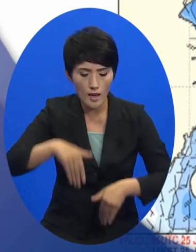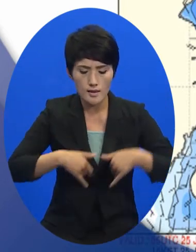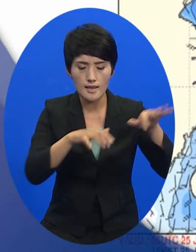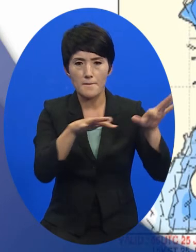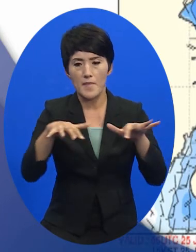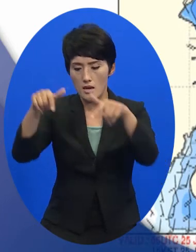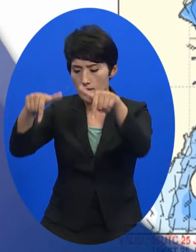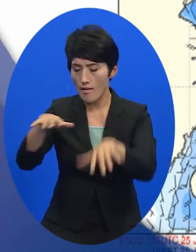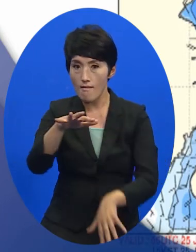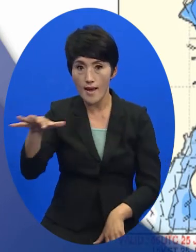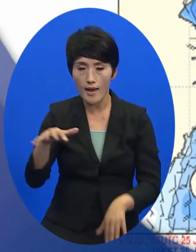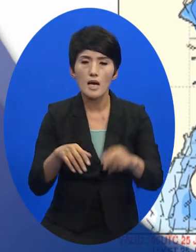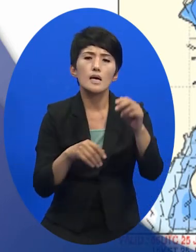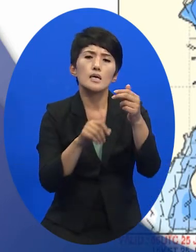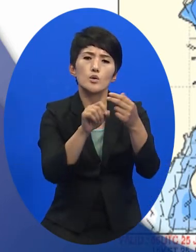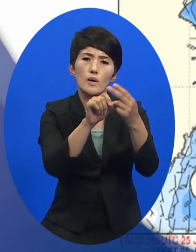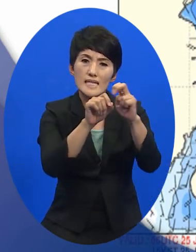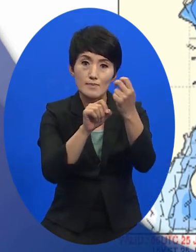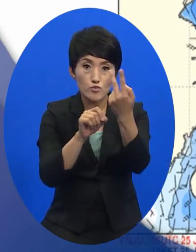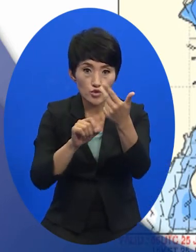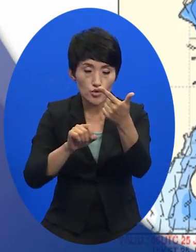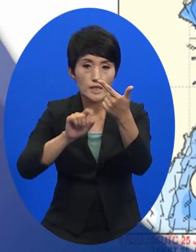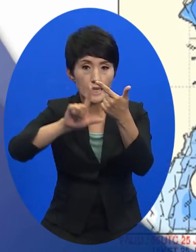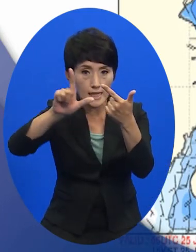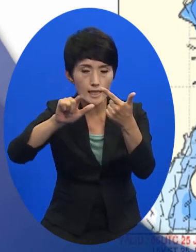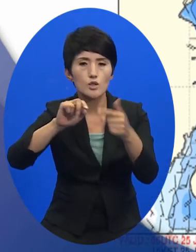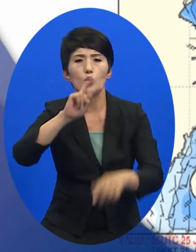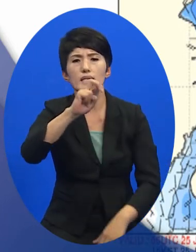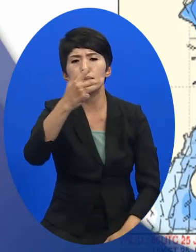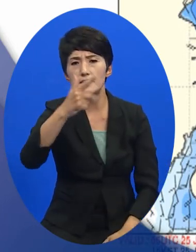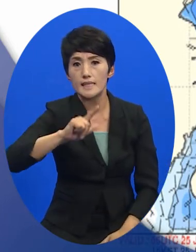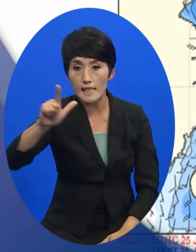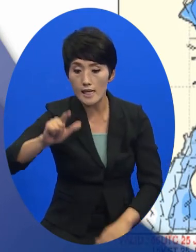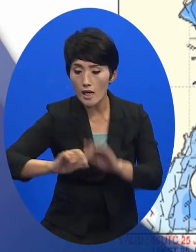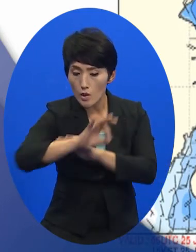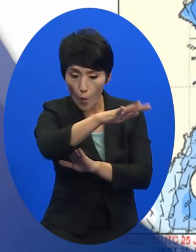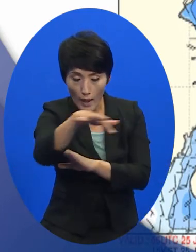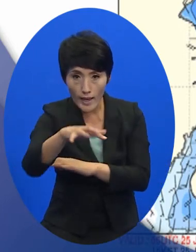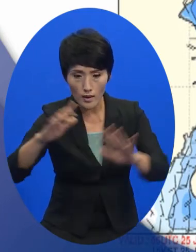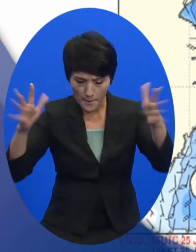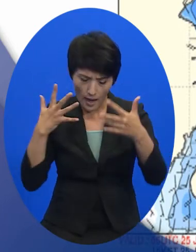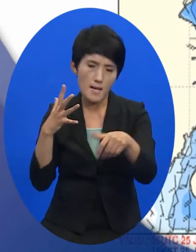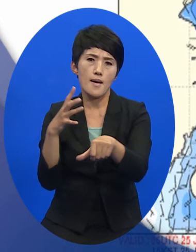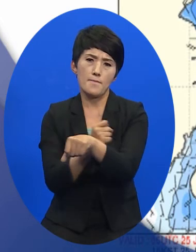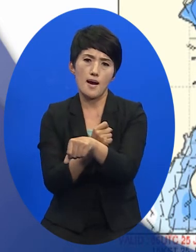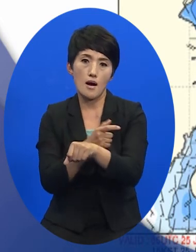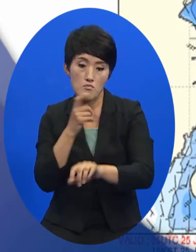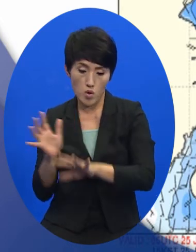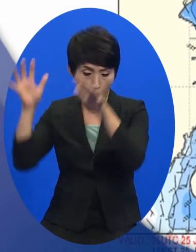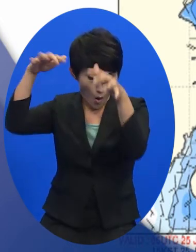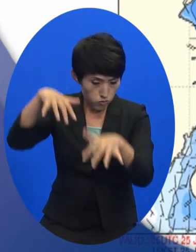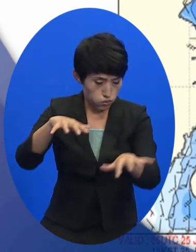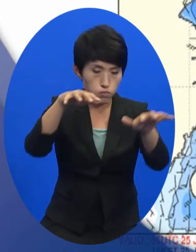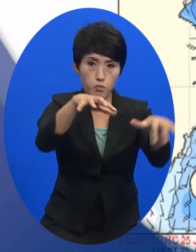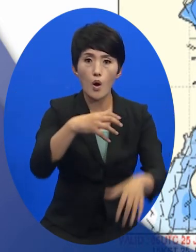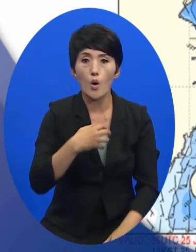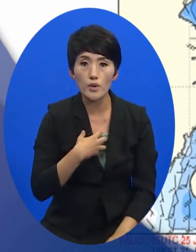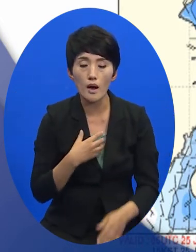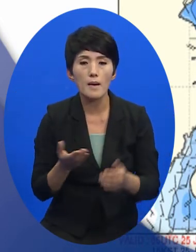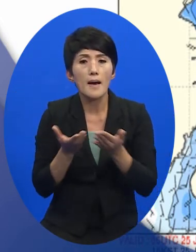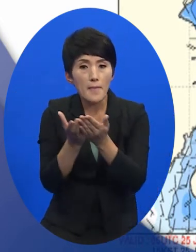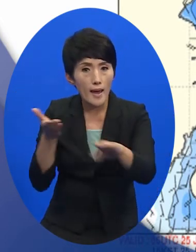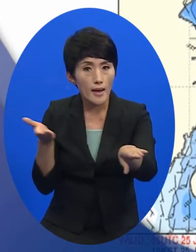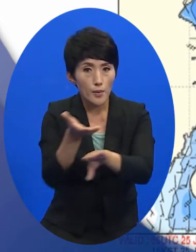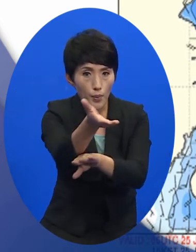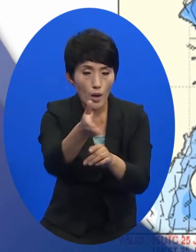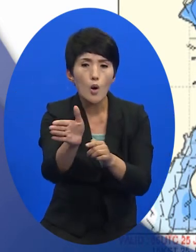남의 와 4 회상해 26일과 27일 사이에는 동영상에서도 바람이 강하게 불고 물결이 높게 일겠습니다 니 행의